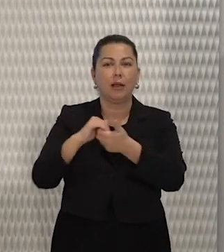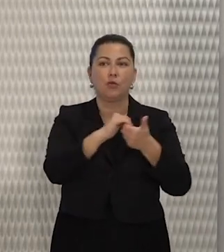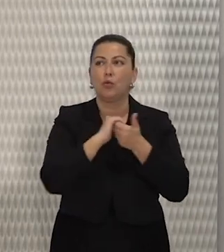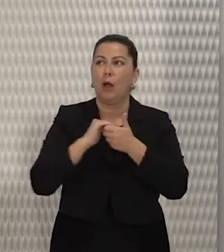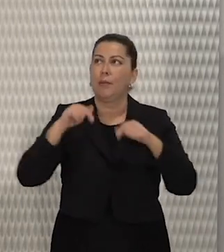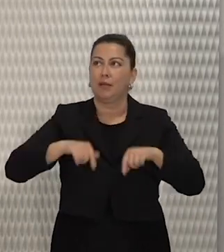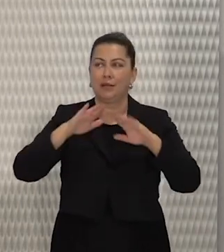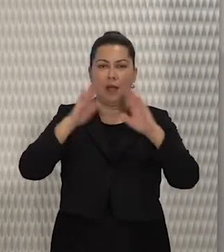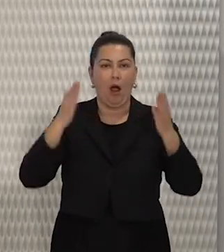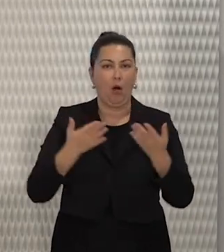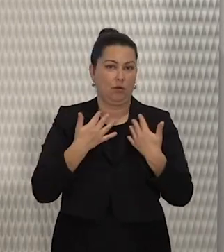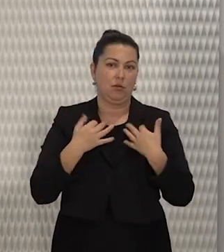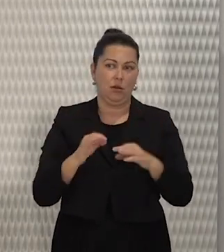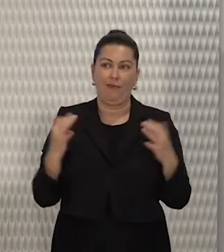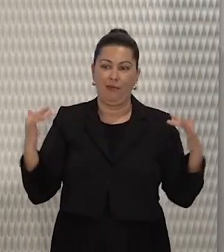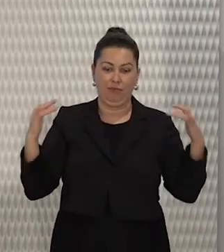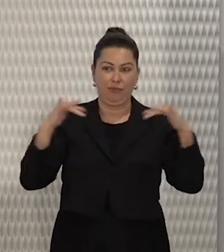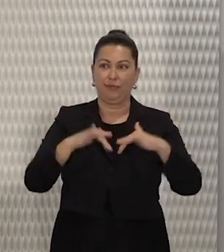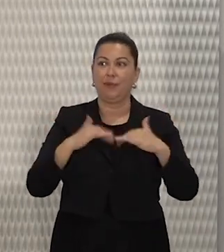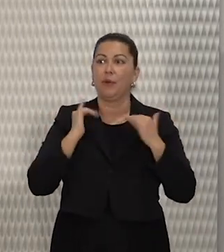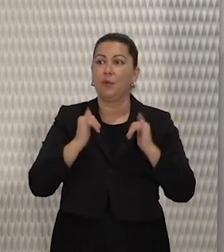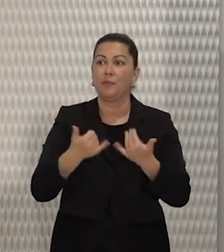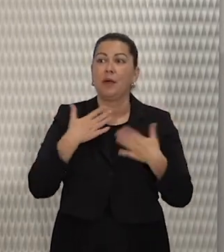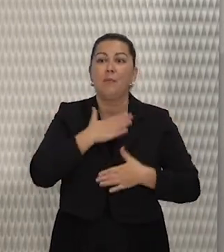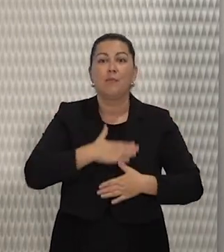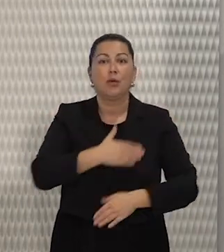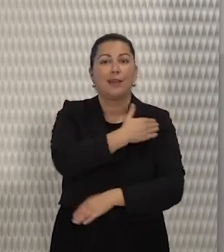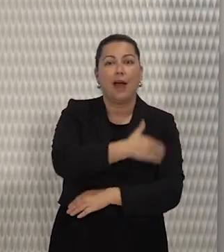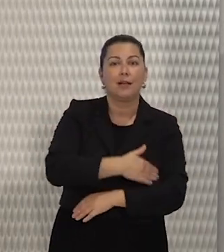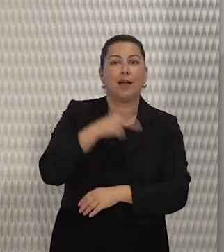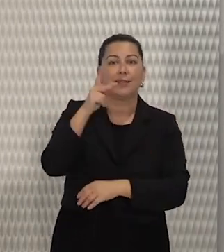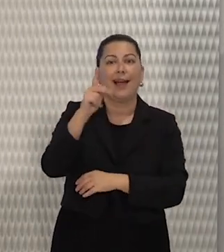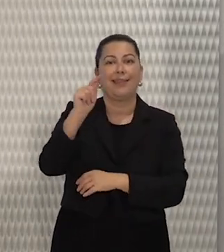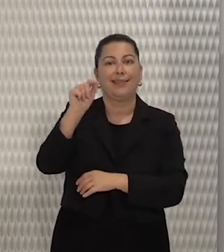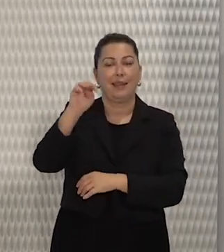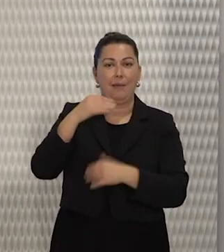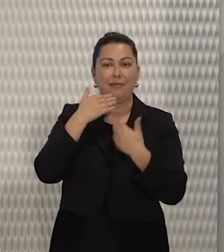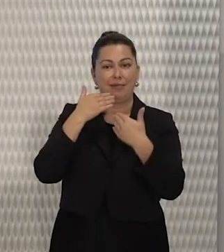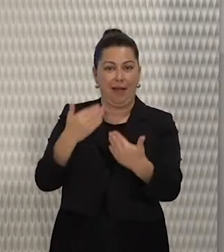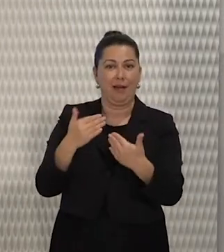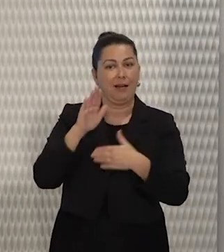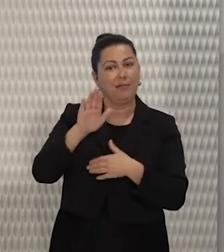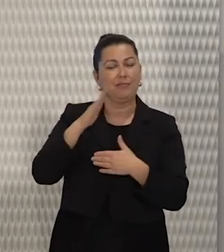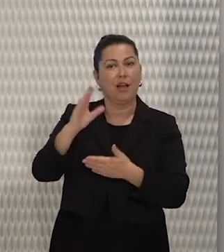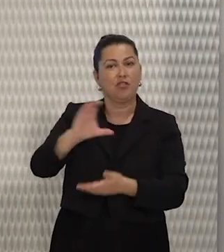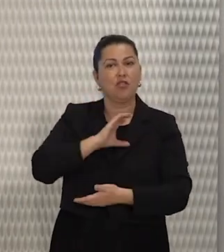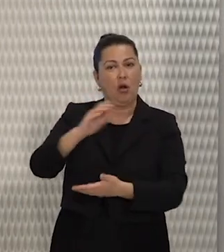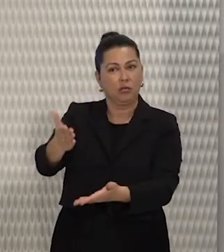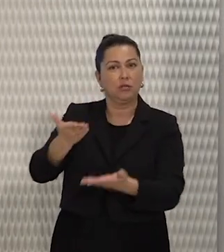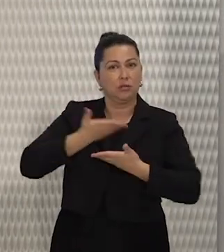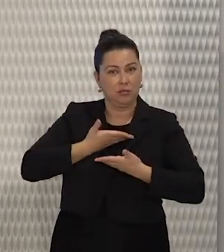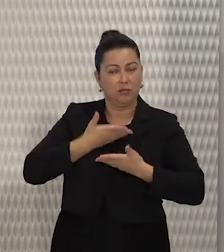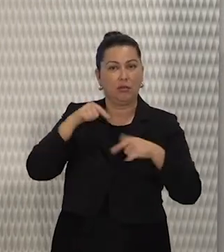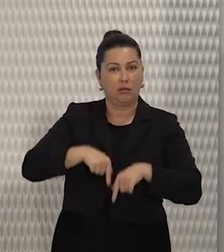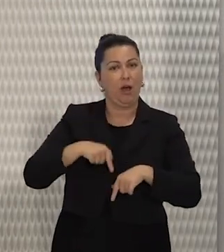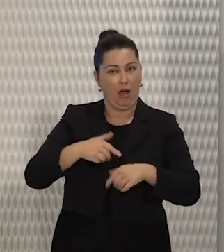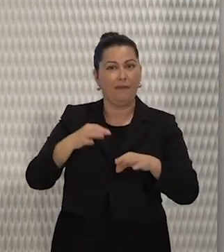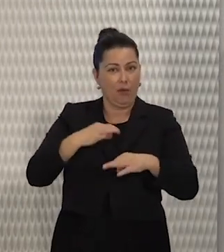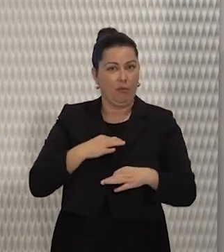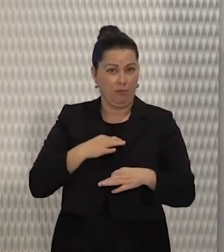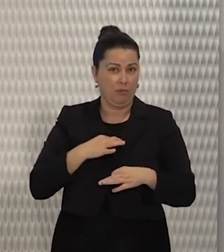sein dürfen, weil ich möchte mich auf der einen Seite bei KTM bedanken für diese Chance, die ich hier bekommen habe, aber einfach